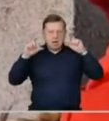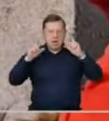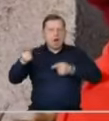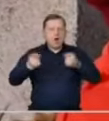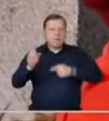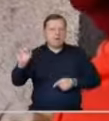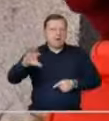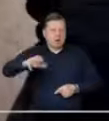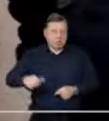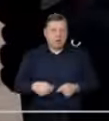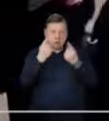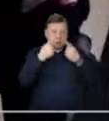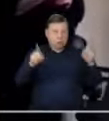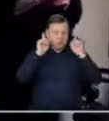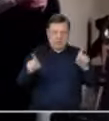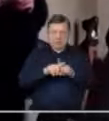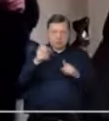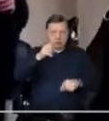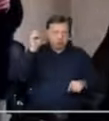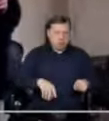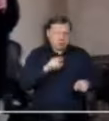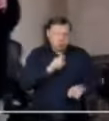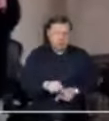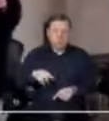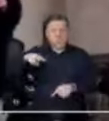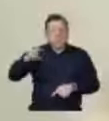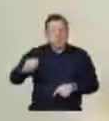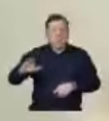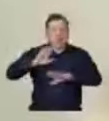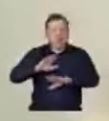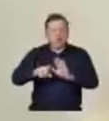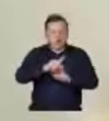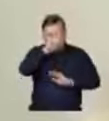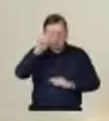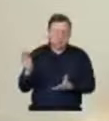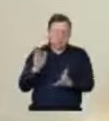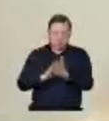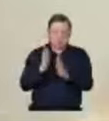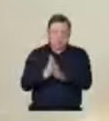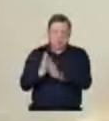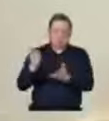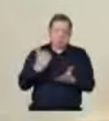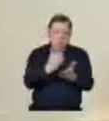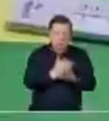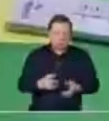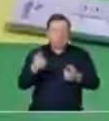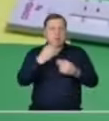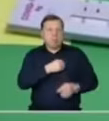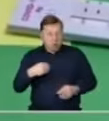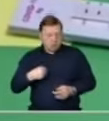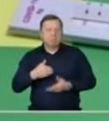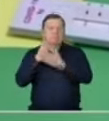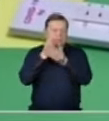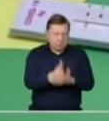sytuacja epidemiczna na Słowacji. Rząd poprosił o uruchomienie unijnego mechanizmu ochrony ludności. Pomoc Słowakom zaoferowała m.in. Polska, która może